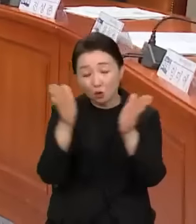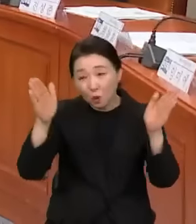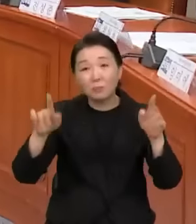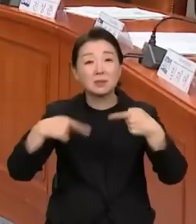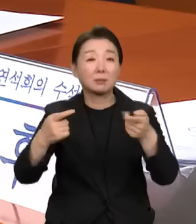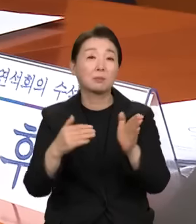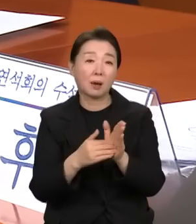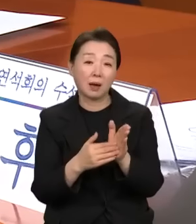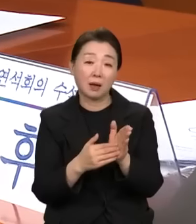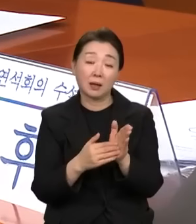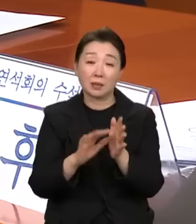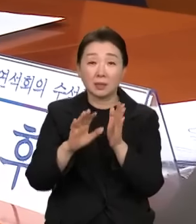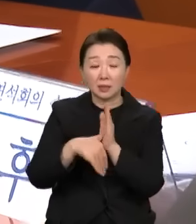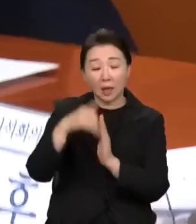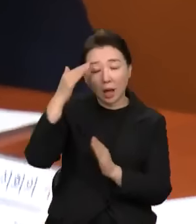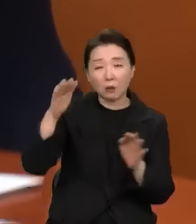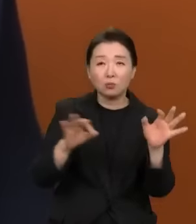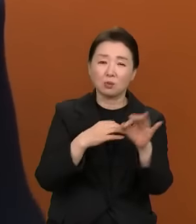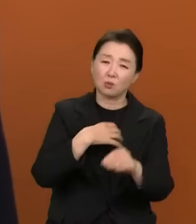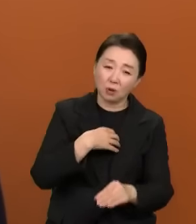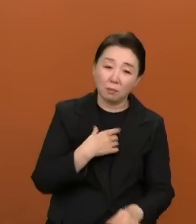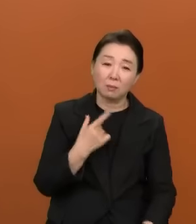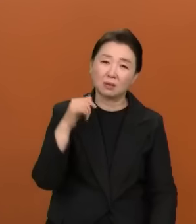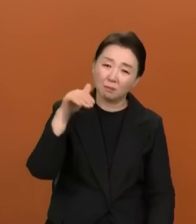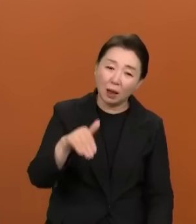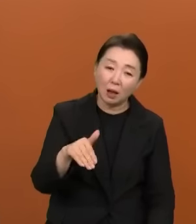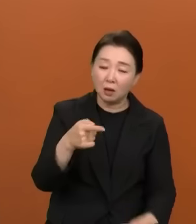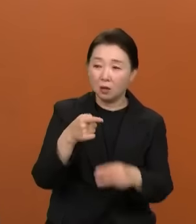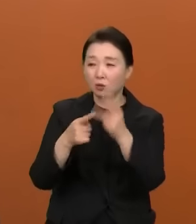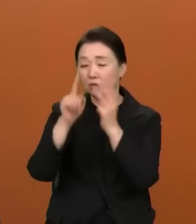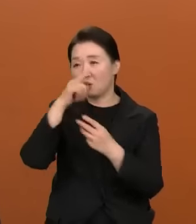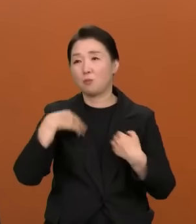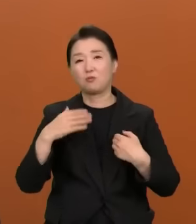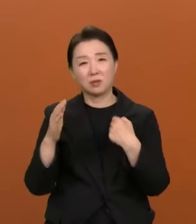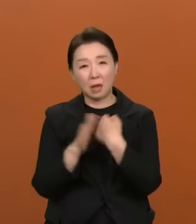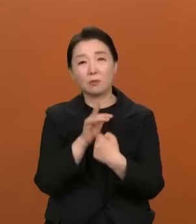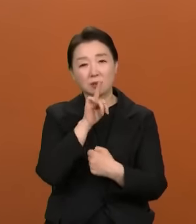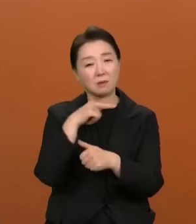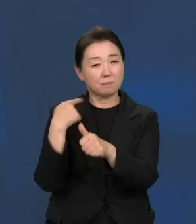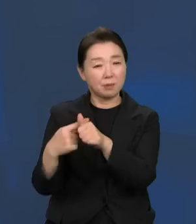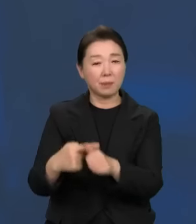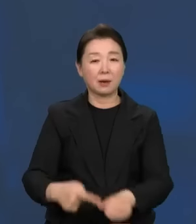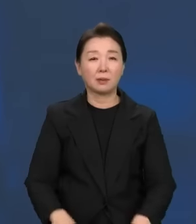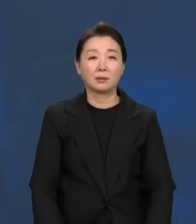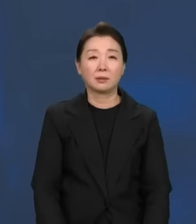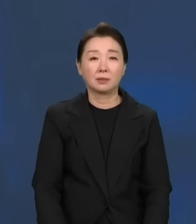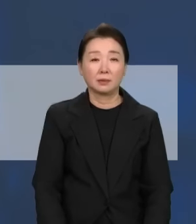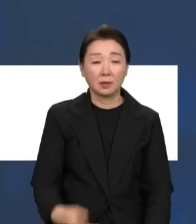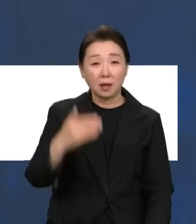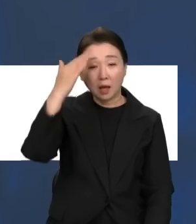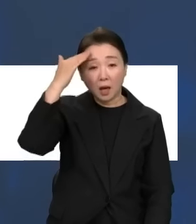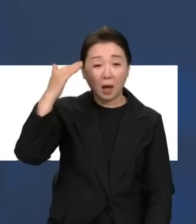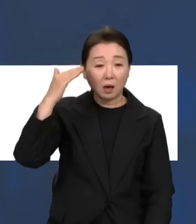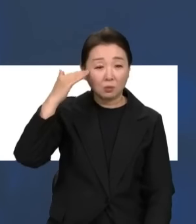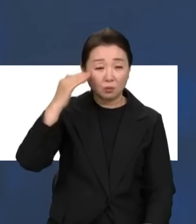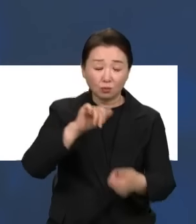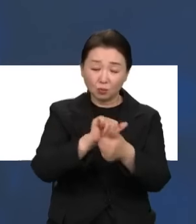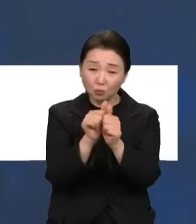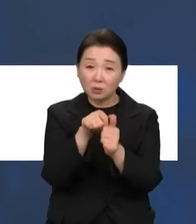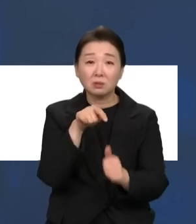이 자리에서 우리 경제가 위기에 처한 건 윤석열 정부 때문이라고 강조했습니다. 대한민국